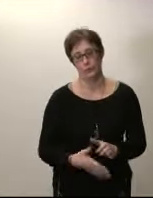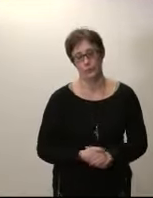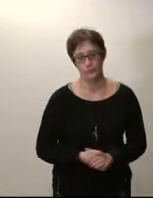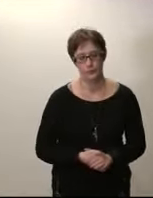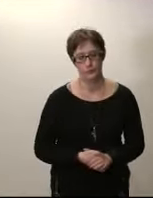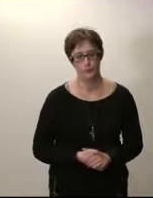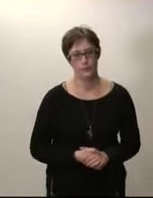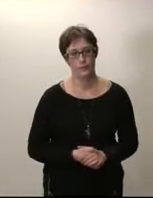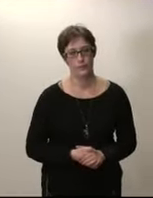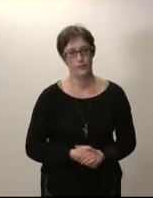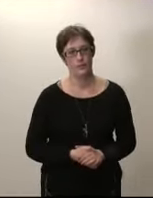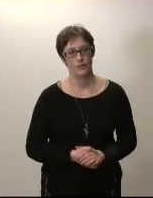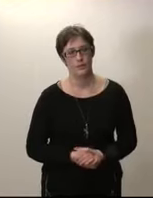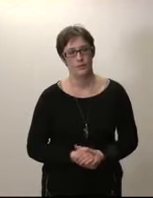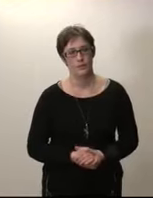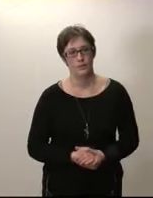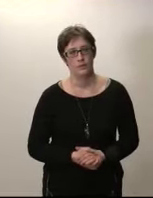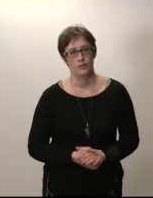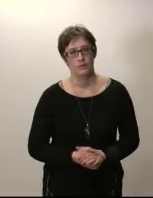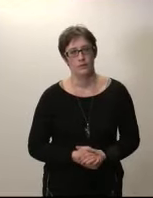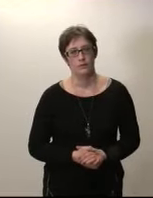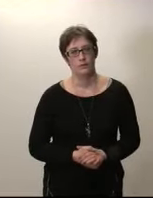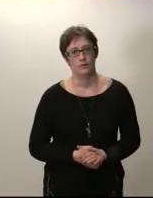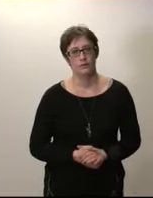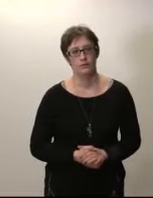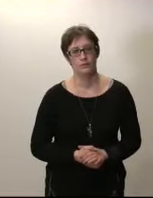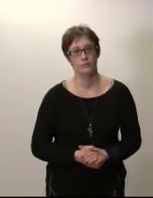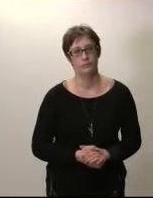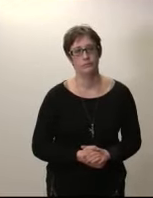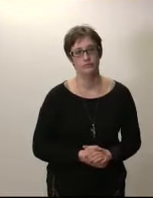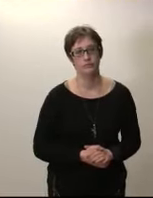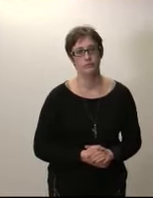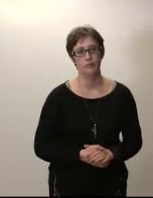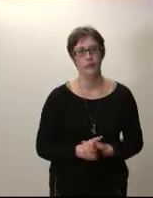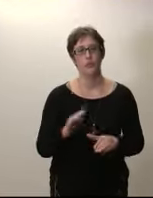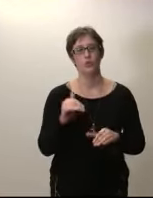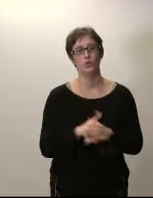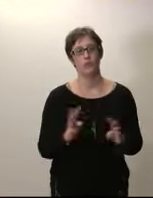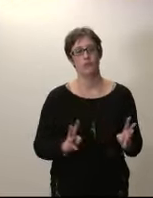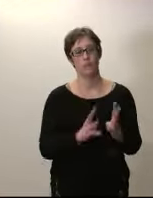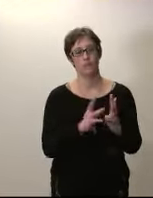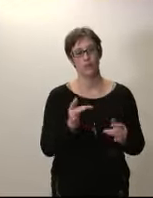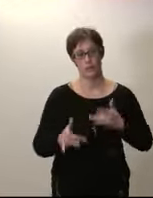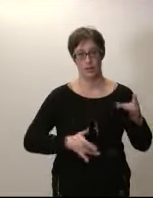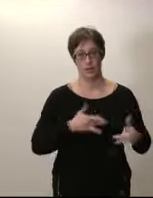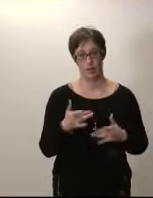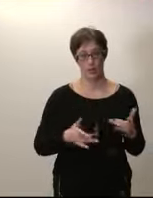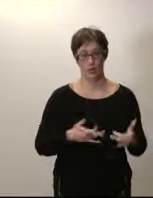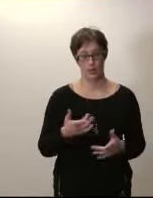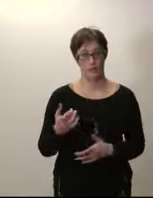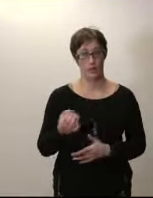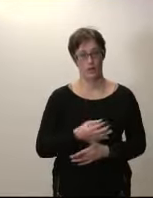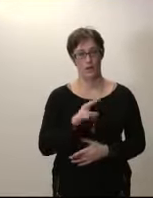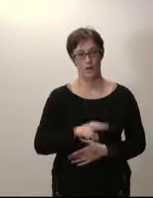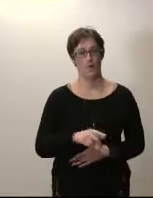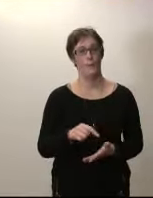sur lequel je veux insister, et ça avait été évoqué par Jean-Marie Ritter lors de la soirée au théâtre, c'est que la dette... de la ville pèse